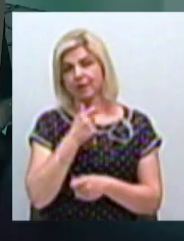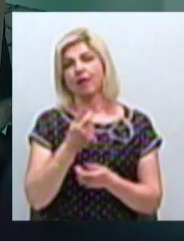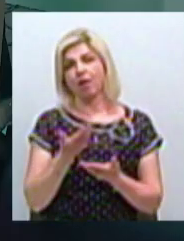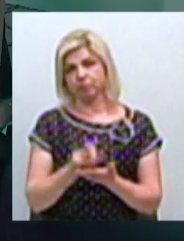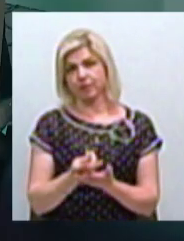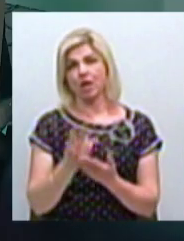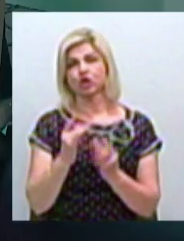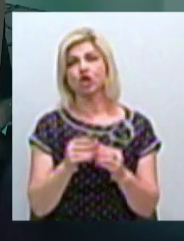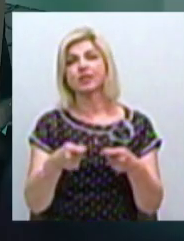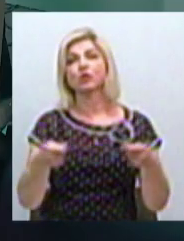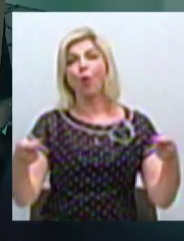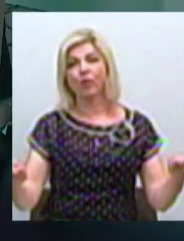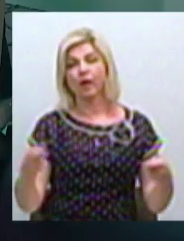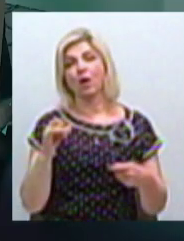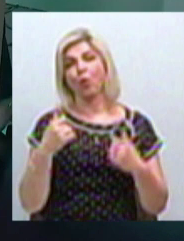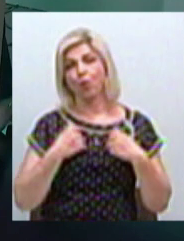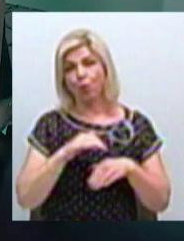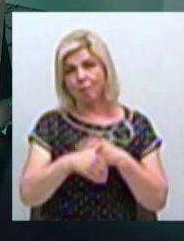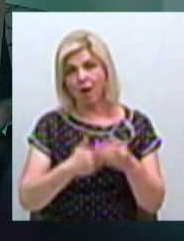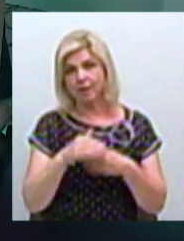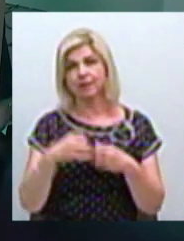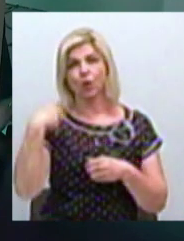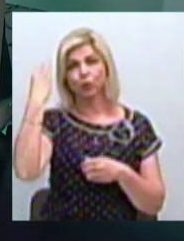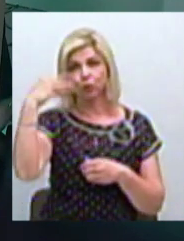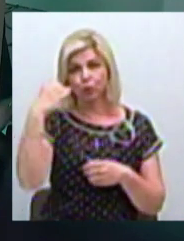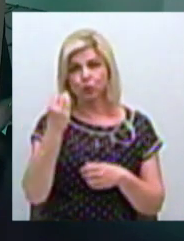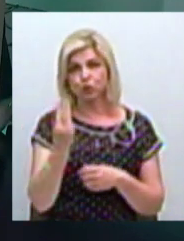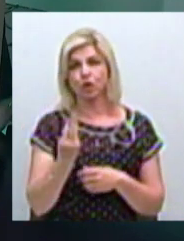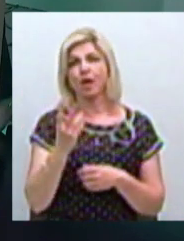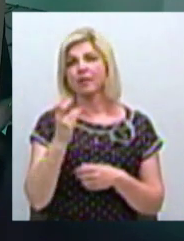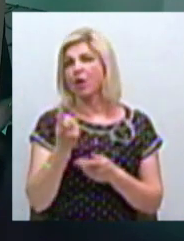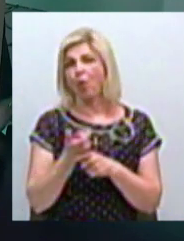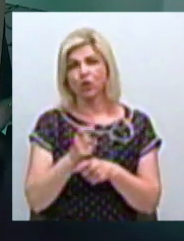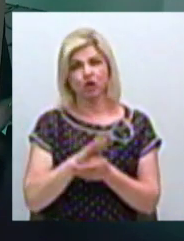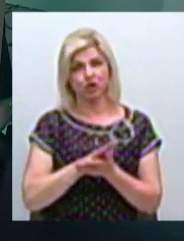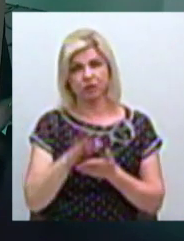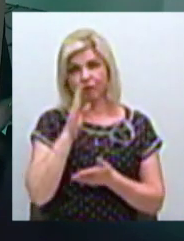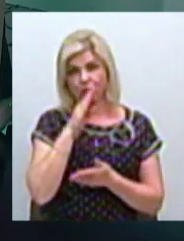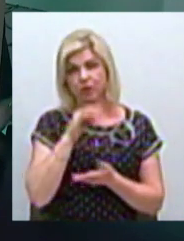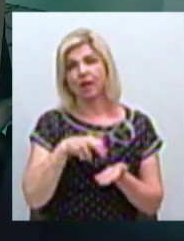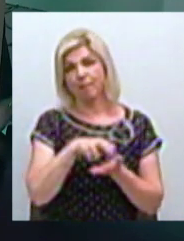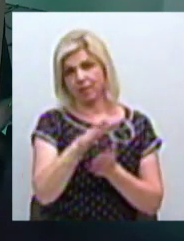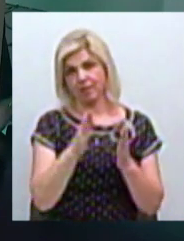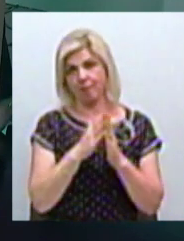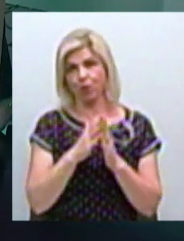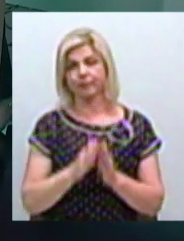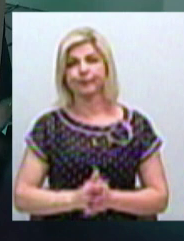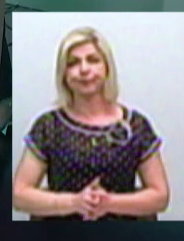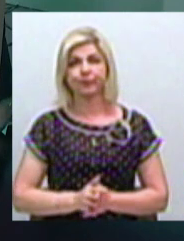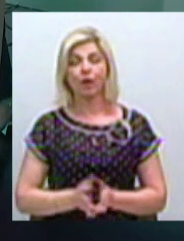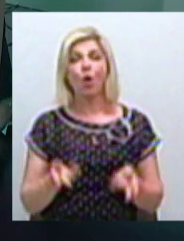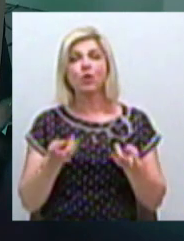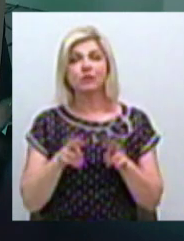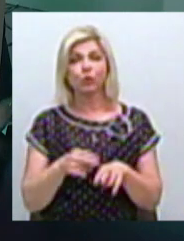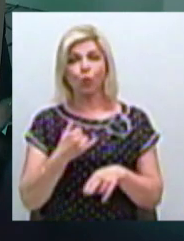отдохнуть на шезлонге, искупаться, принять душ после нашей не очень чистой воды и пойти домой. У нас